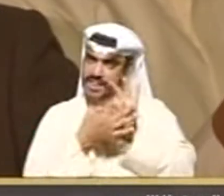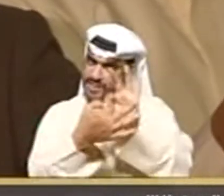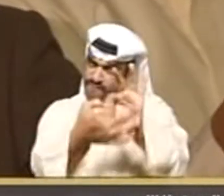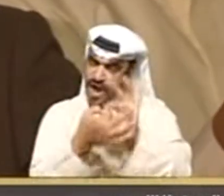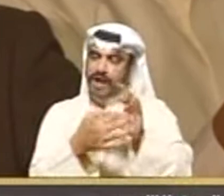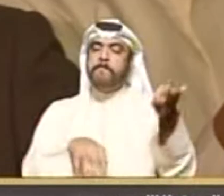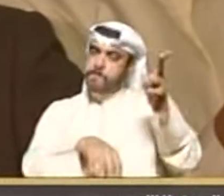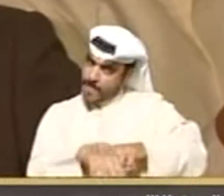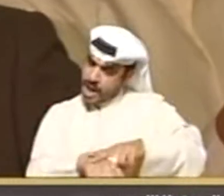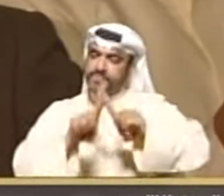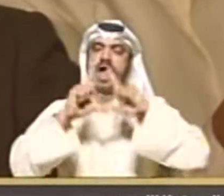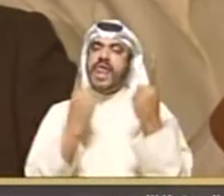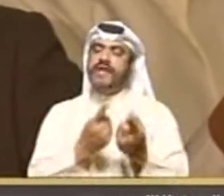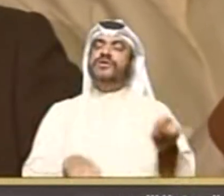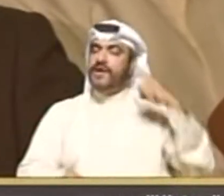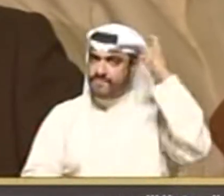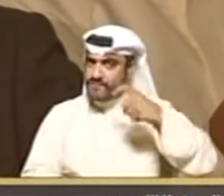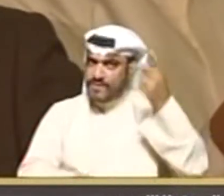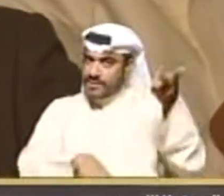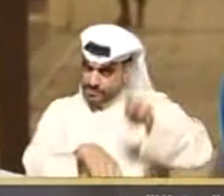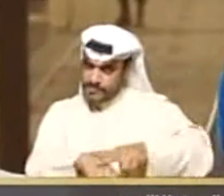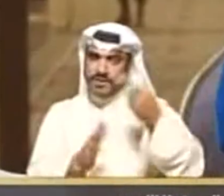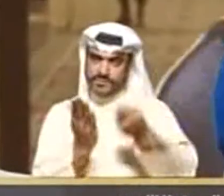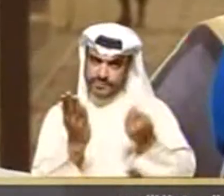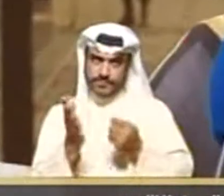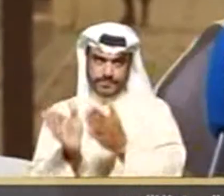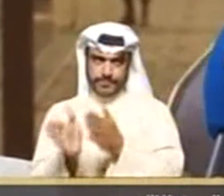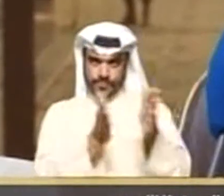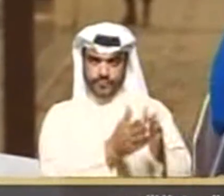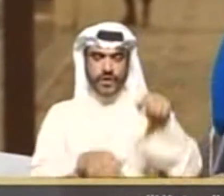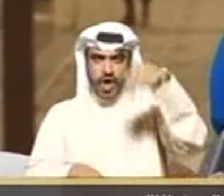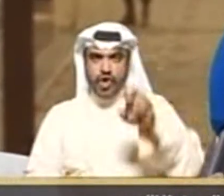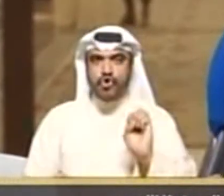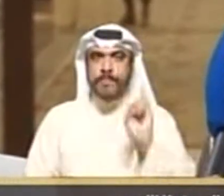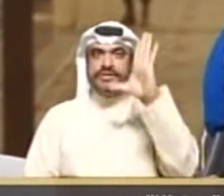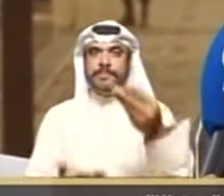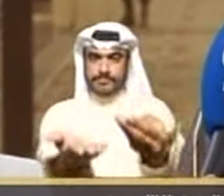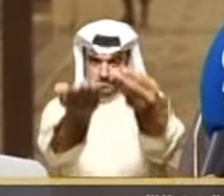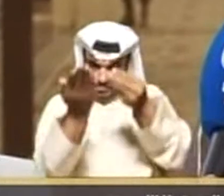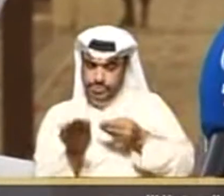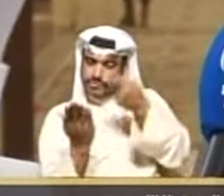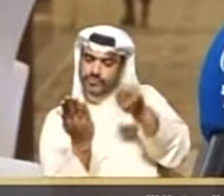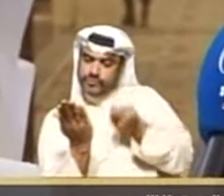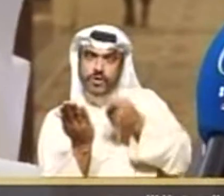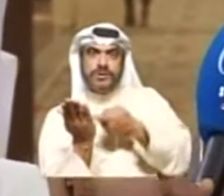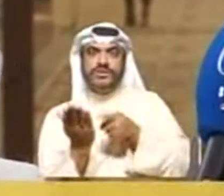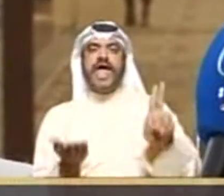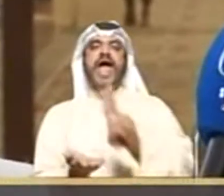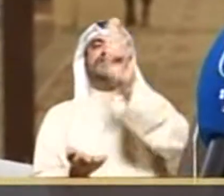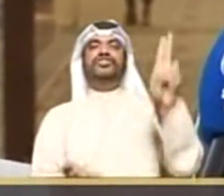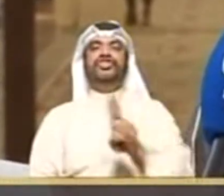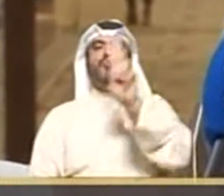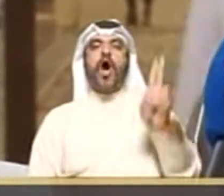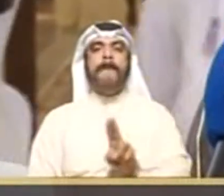إعادته إلى اللجنة لمزيد من الدراسة. قدم لي صباح اليوم استجواب مقدم من الأخوة